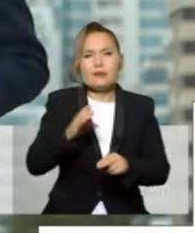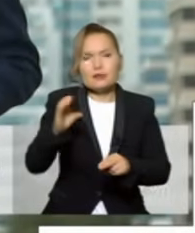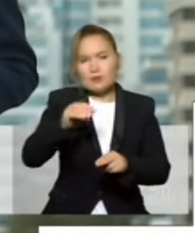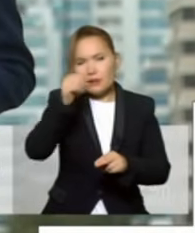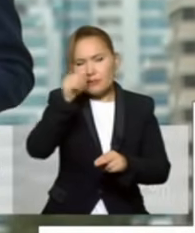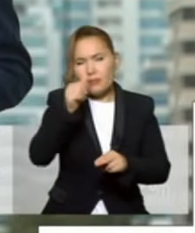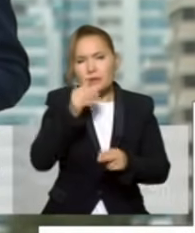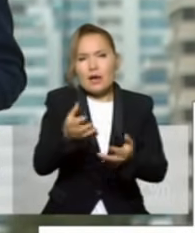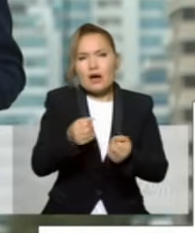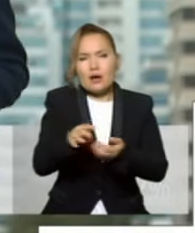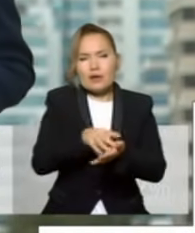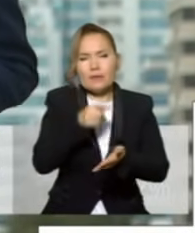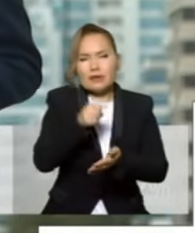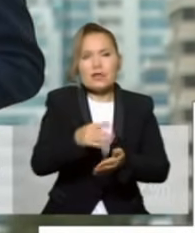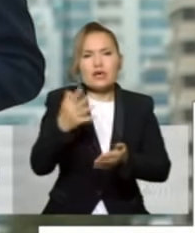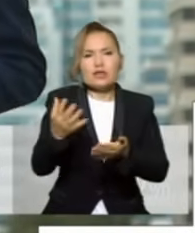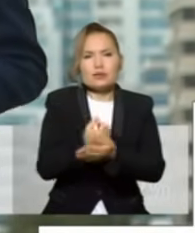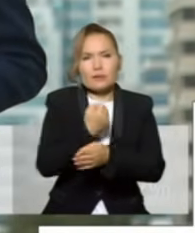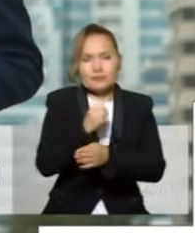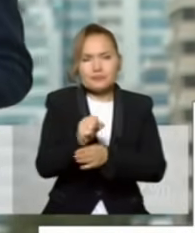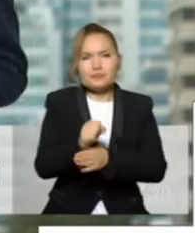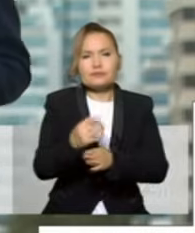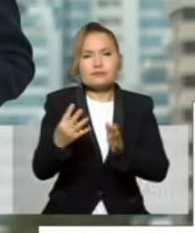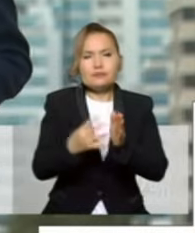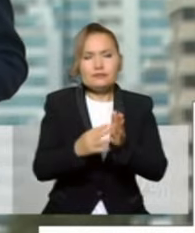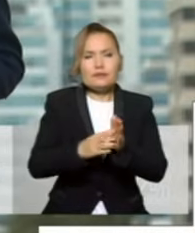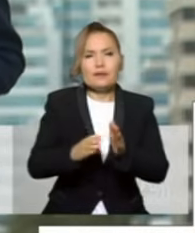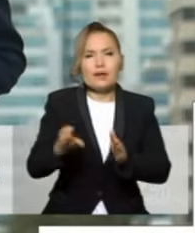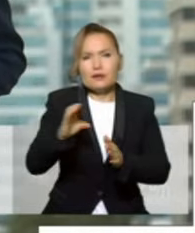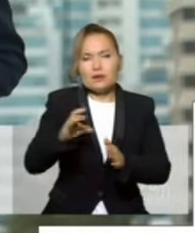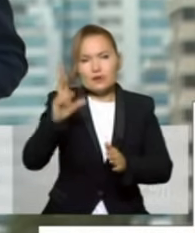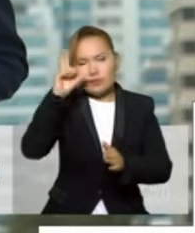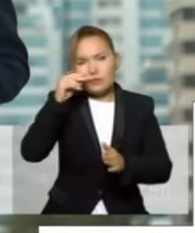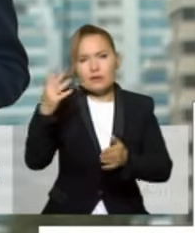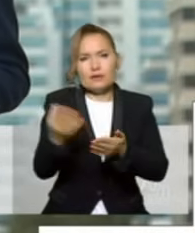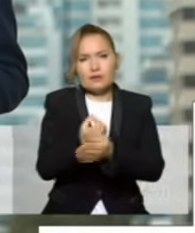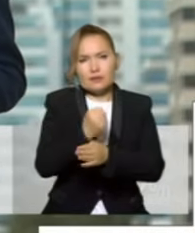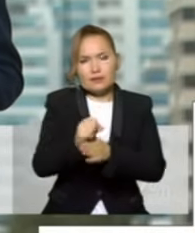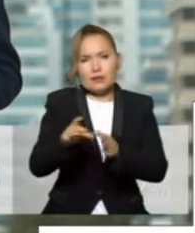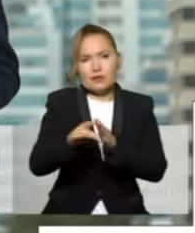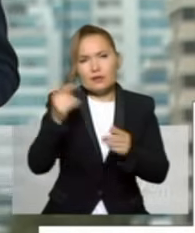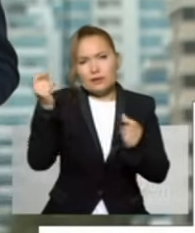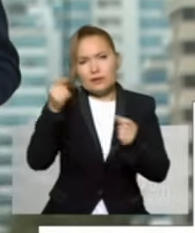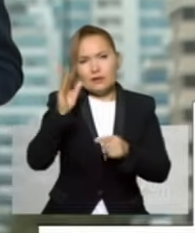дейін қабылданады, ал жеңімпаз 9-ші қыркүйек күні анықталады.